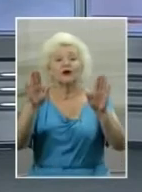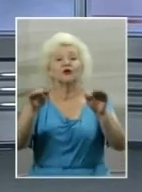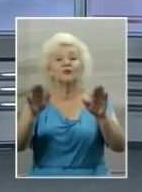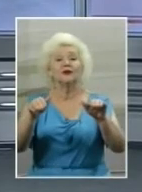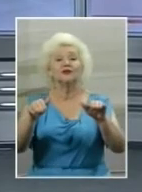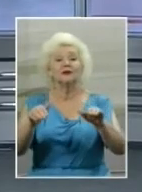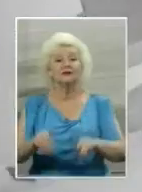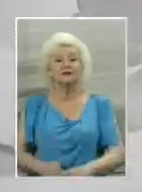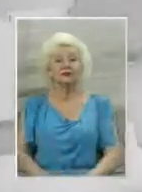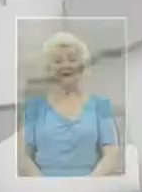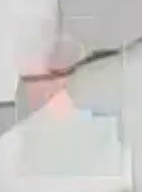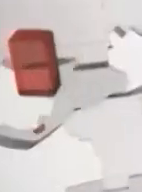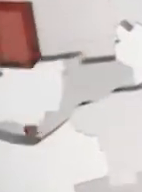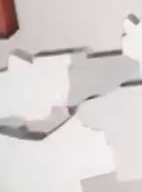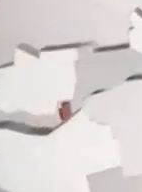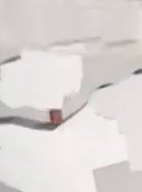побачення.